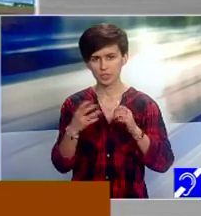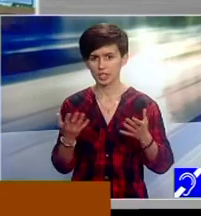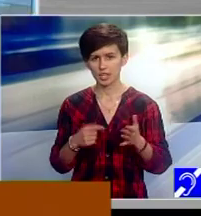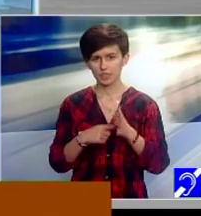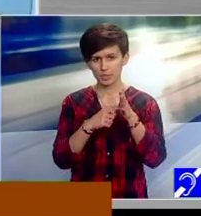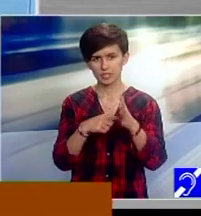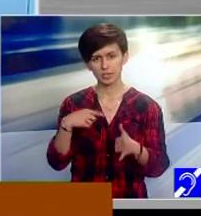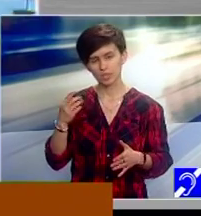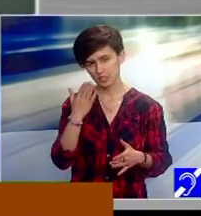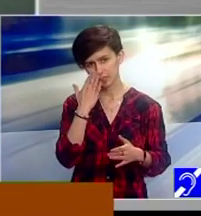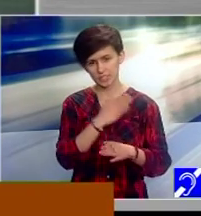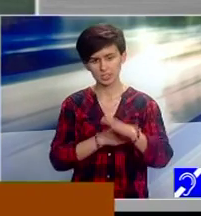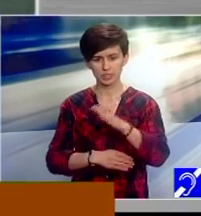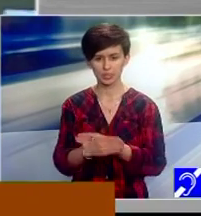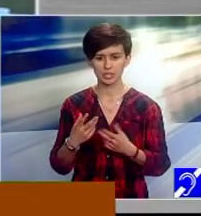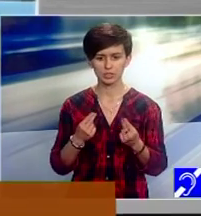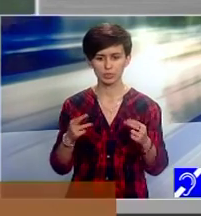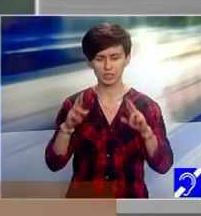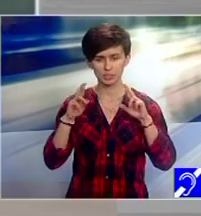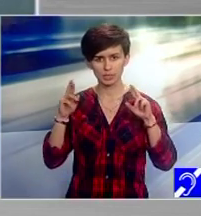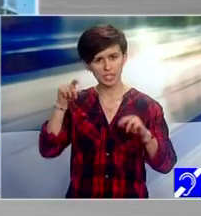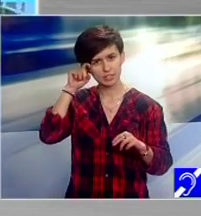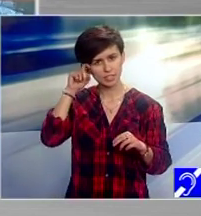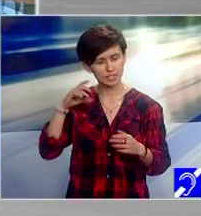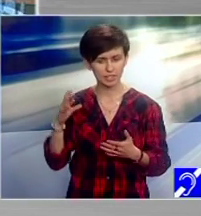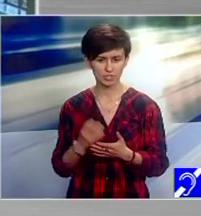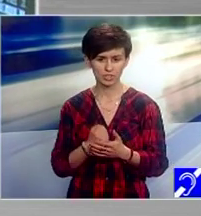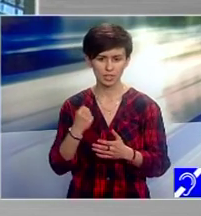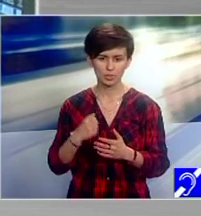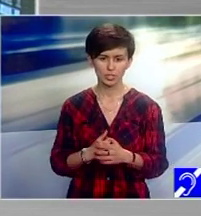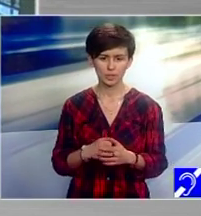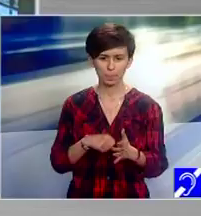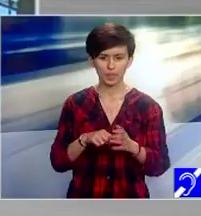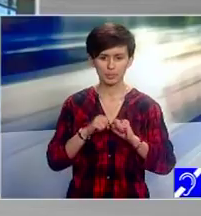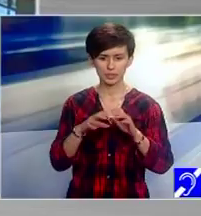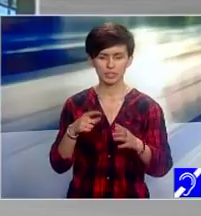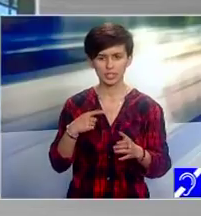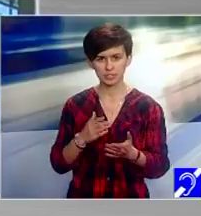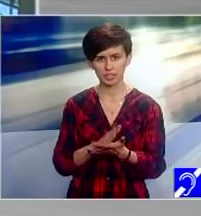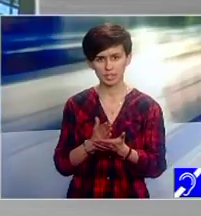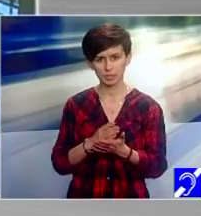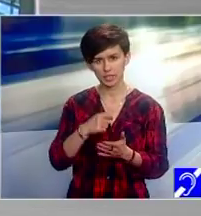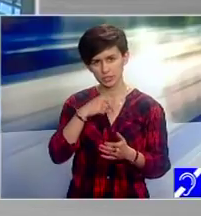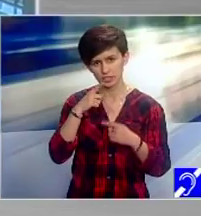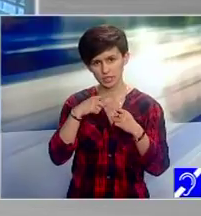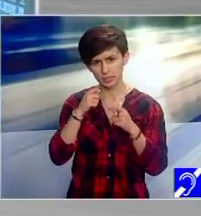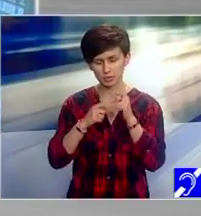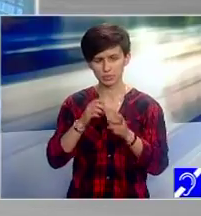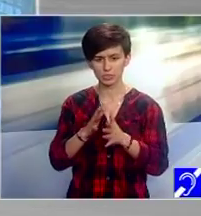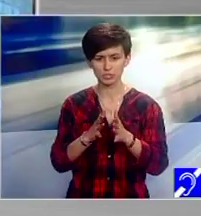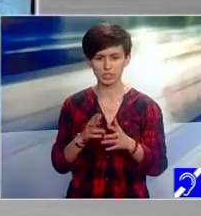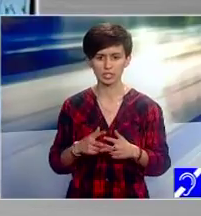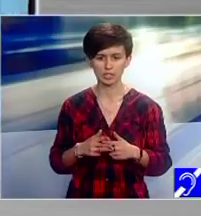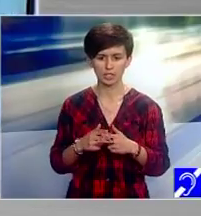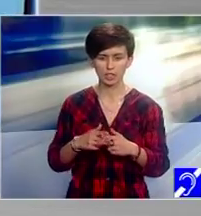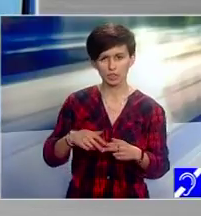o altă față a dizabilității, una plină de speranță, încredere și reușite. Emisiunea noastră este interpretată și în limbaj mimico-gestual de către colega